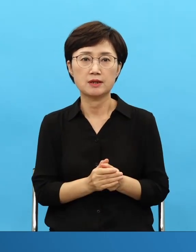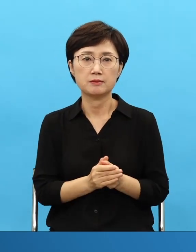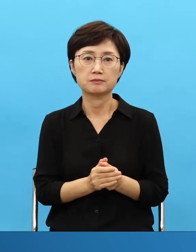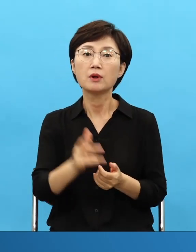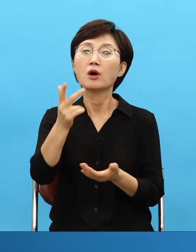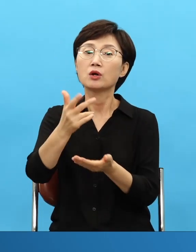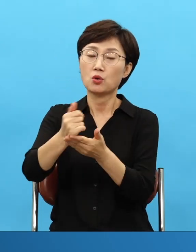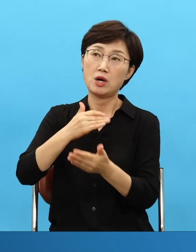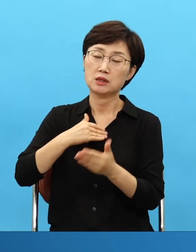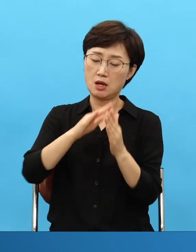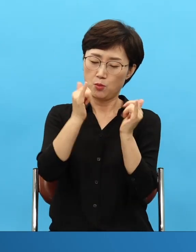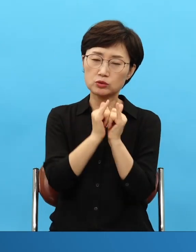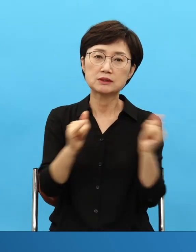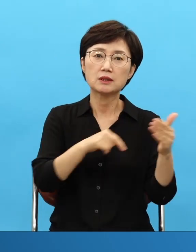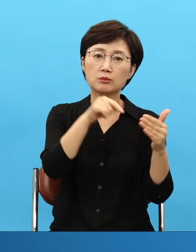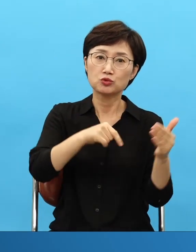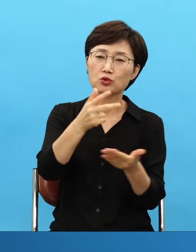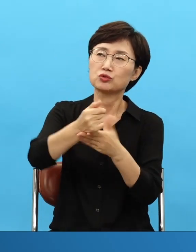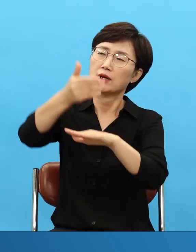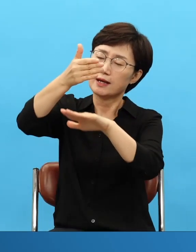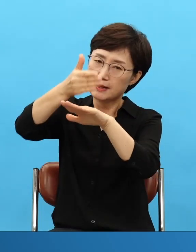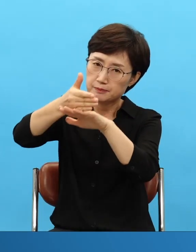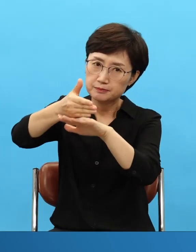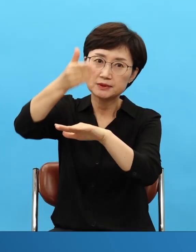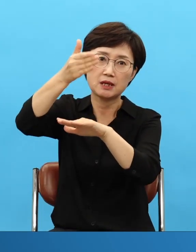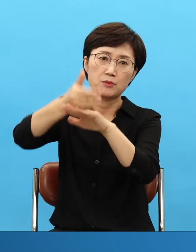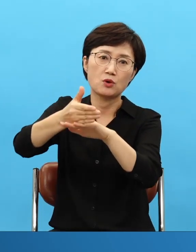여호와여 내가 만민 중에서 주께 감사하고